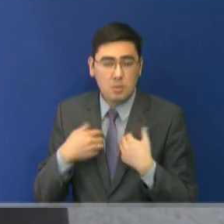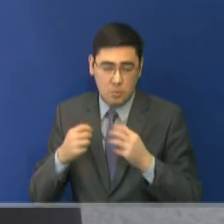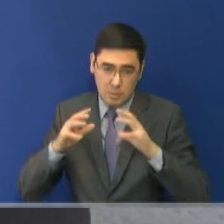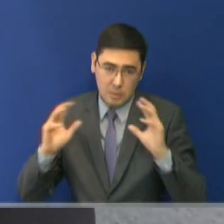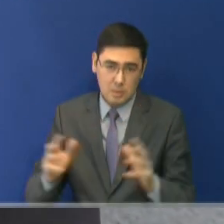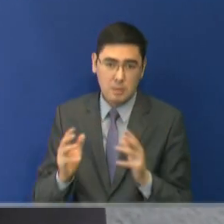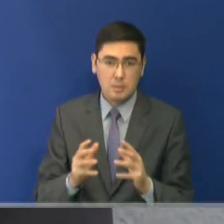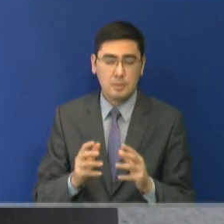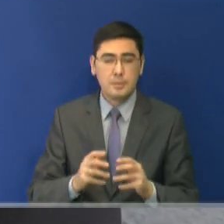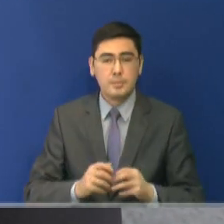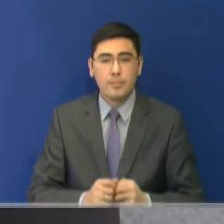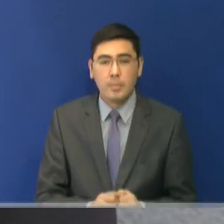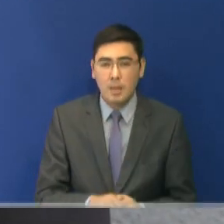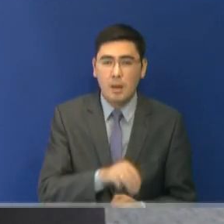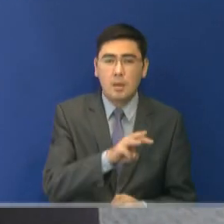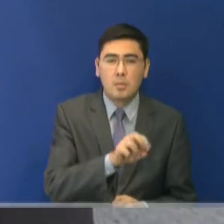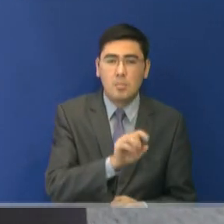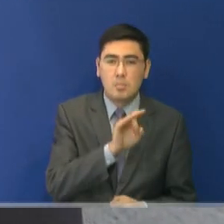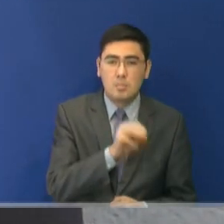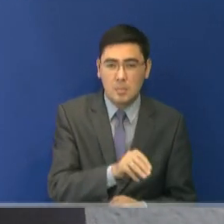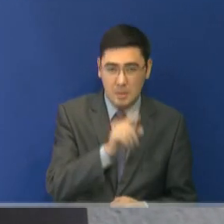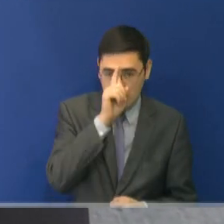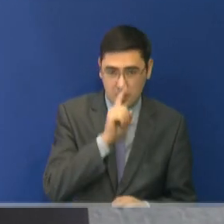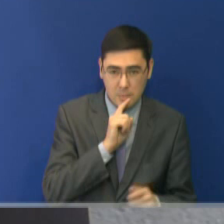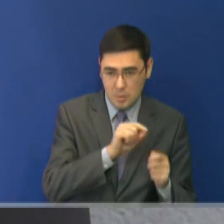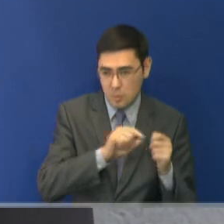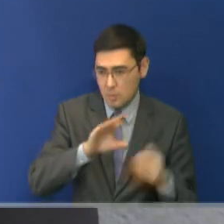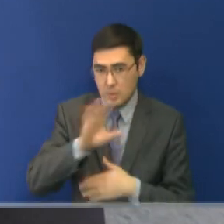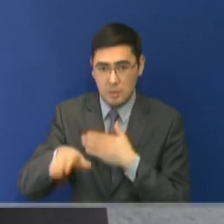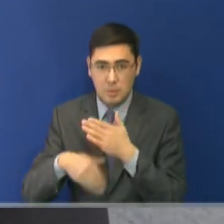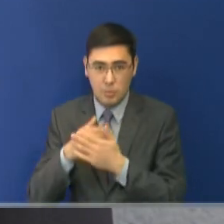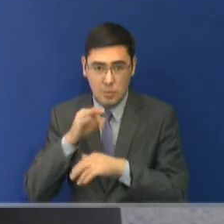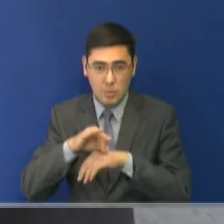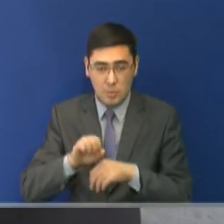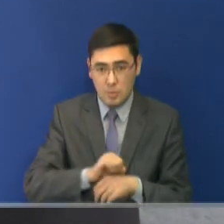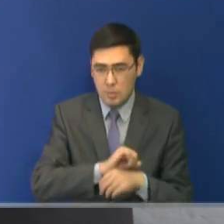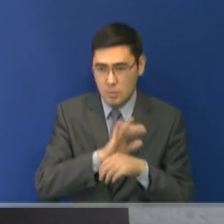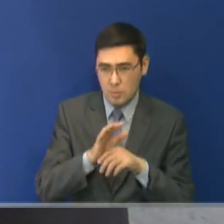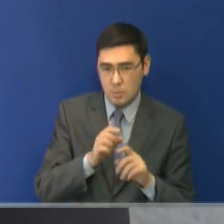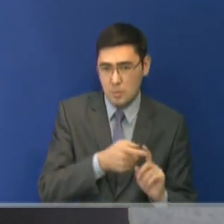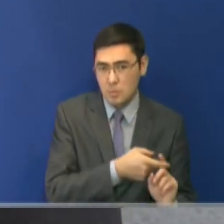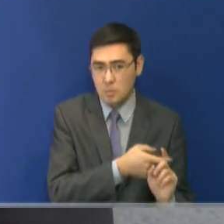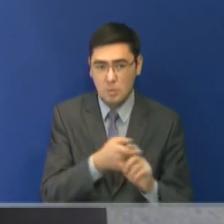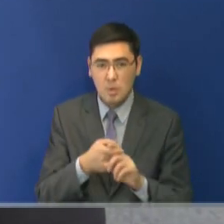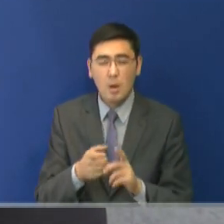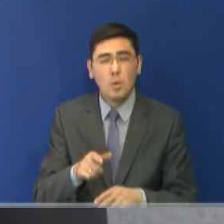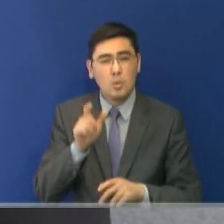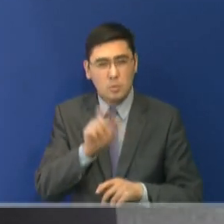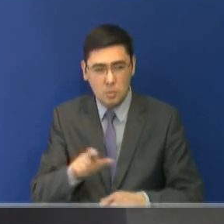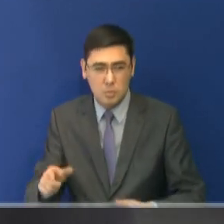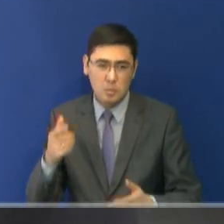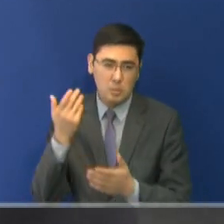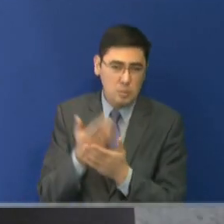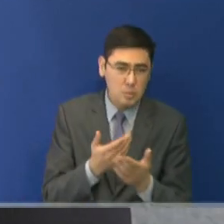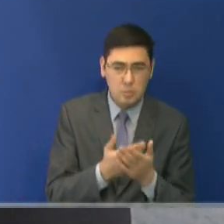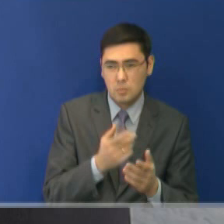С марта месяца, когда началась коронавирусная инфекция, был объявлен карантинный режим. Мы проводили различные разъяснительные работы. На сегодняшний